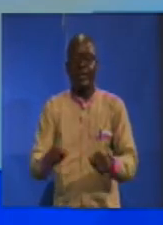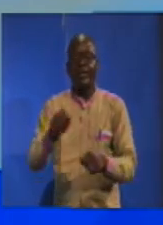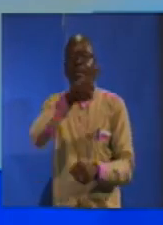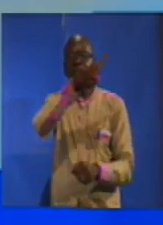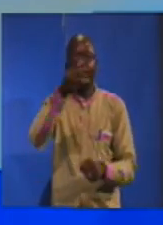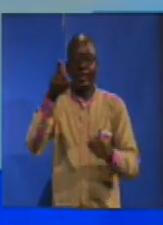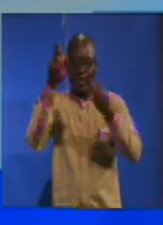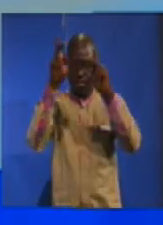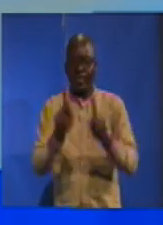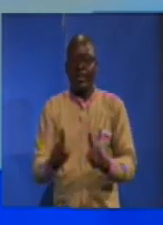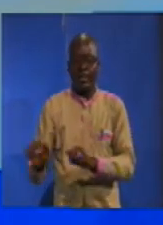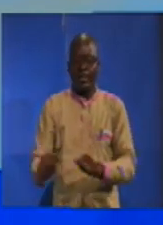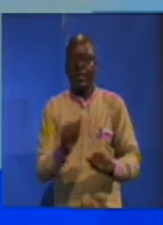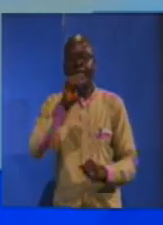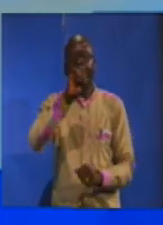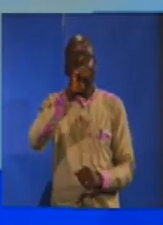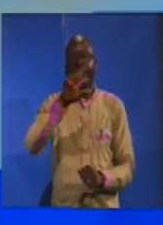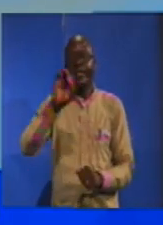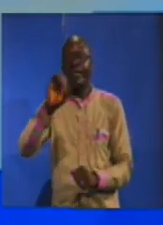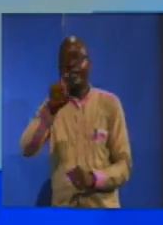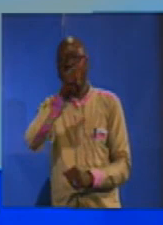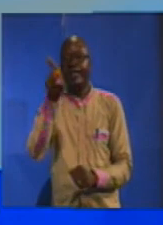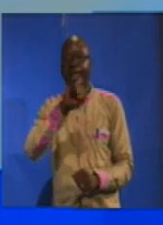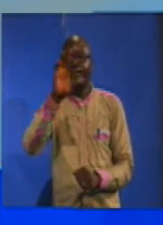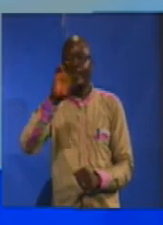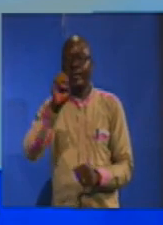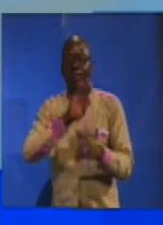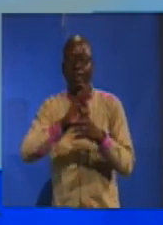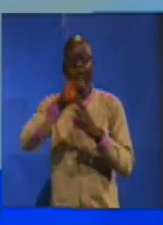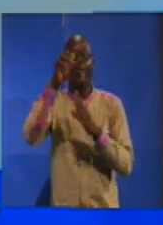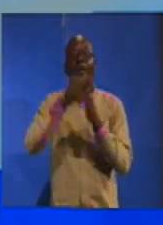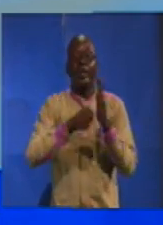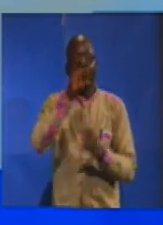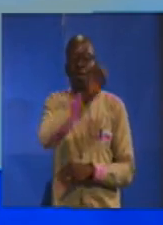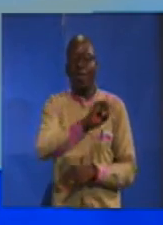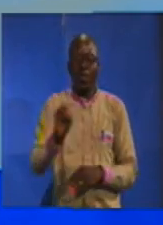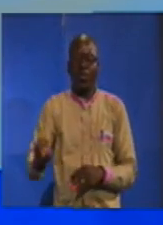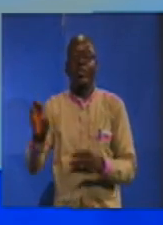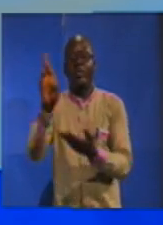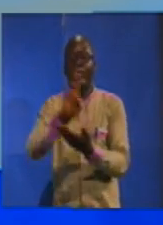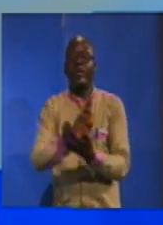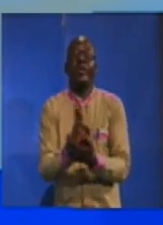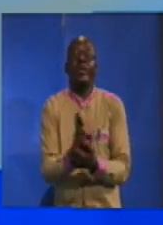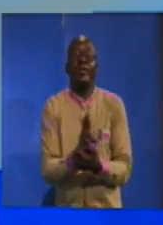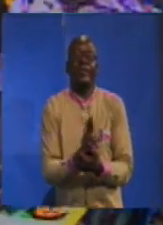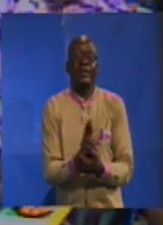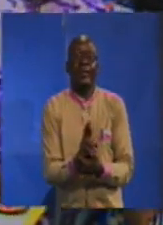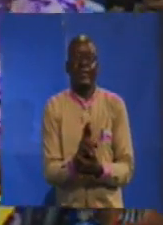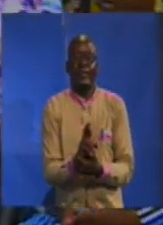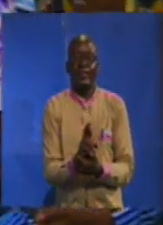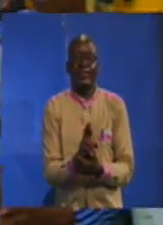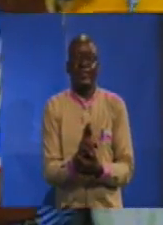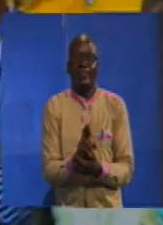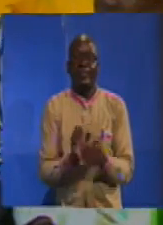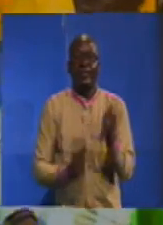d'acteurs du Sangui, de la Sicilie et du Zirou. La formation a lieu à Ouagadougou. Reportage Roger Kam, Vincent Kiendrebogo. Près